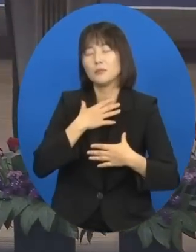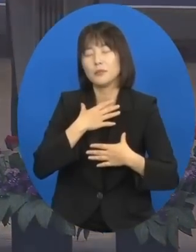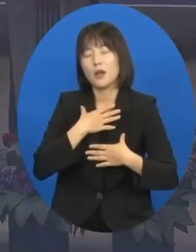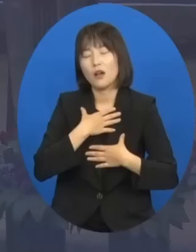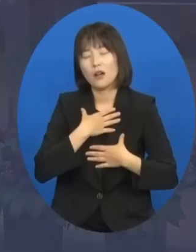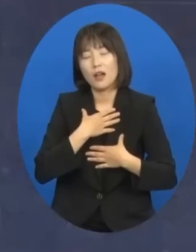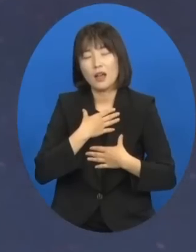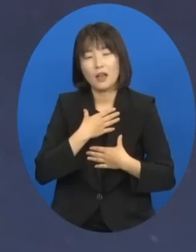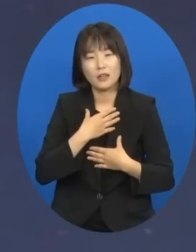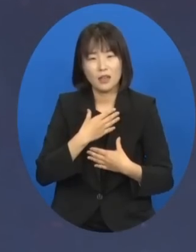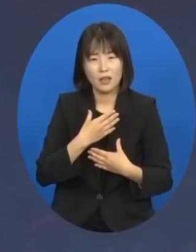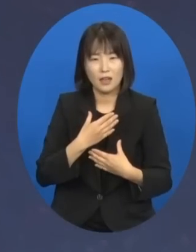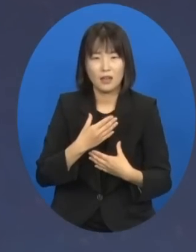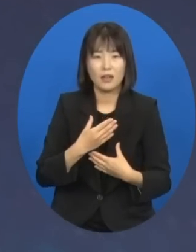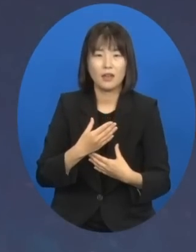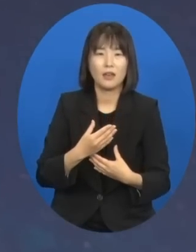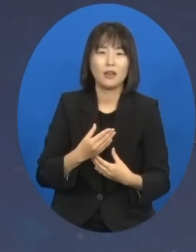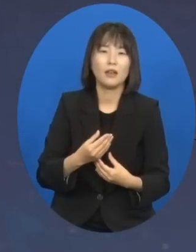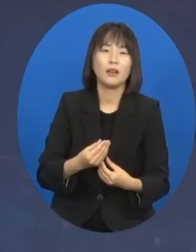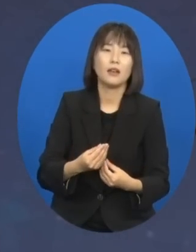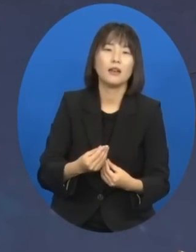주어지는 평안과